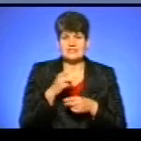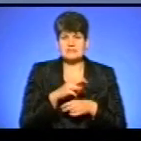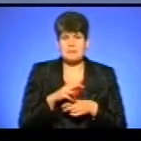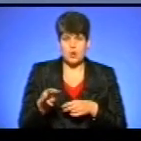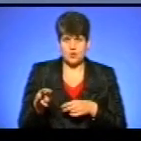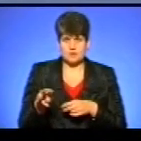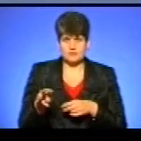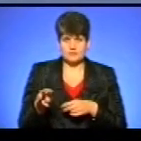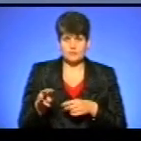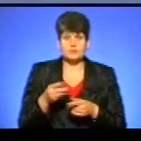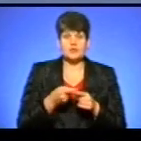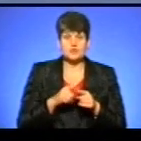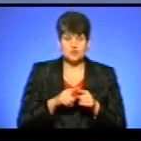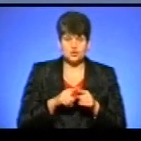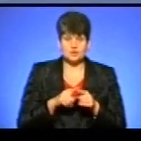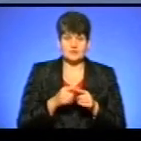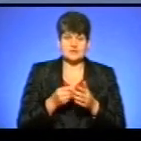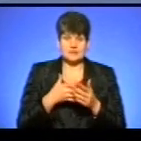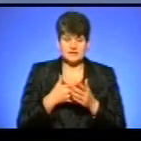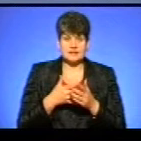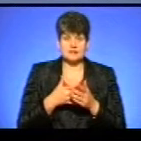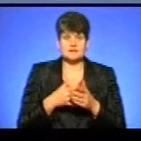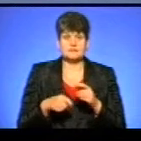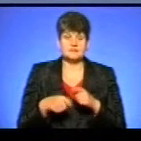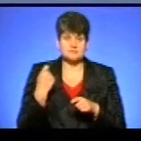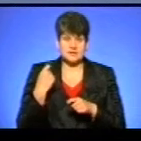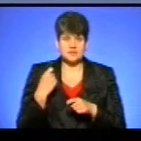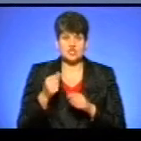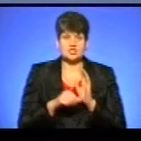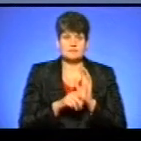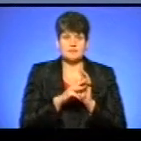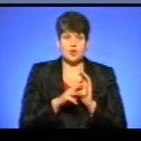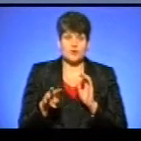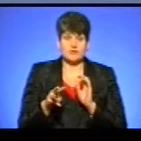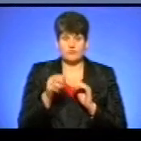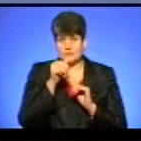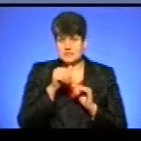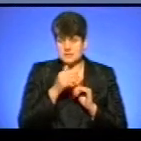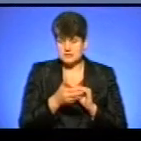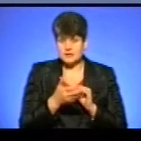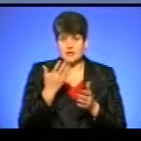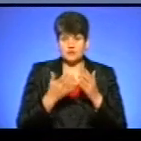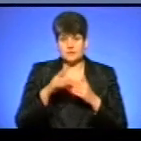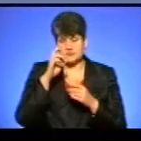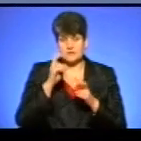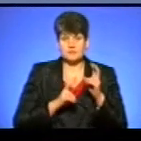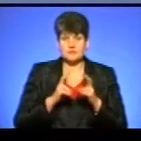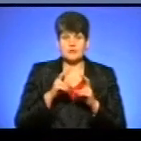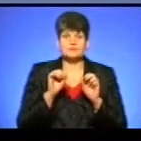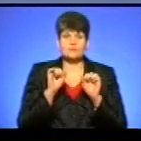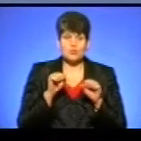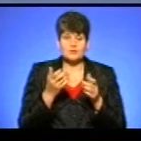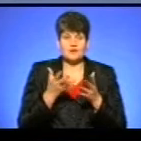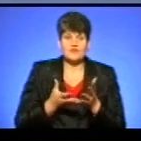що при діючому тарифі збитки Електротранса 6 мільйонів в місяць. Якщо ми комунальні підприємства зможемо якимось